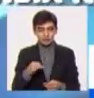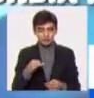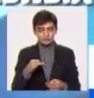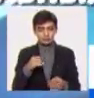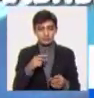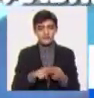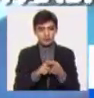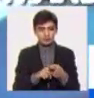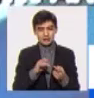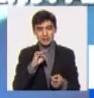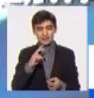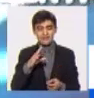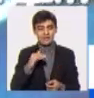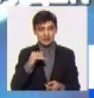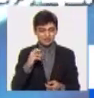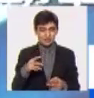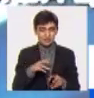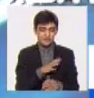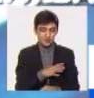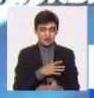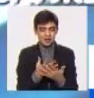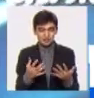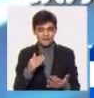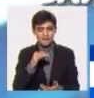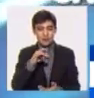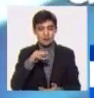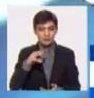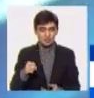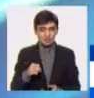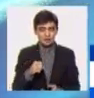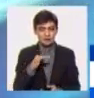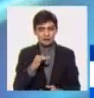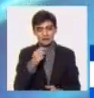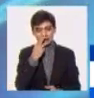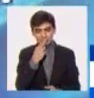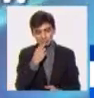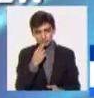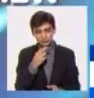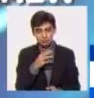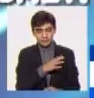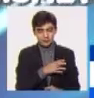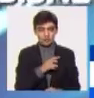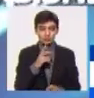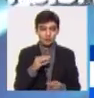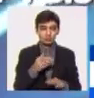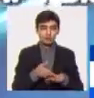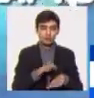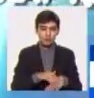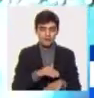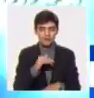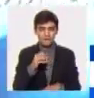респираторная вирусная инфекция, которая бывает. Есть различные формы, скажем, грипп, но это чуть более тяжелая